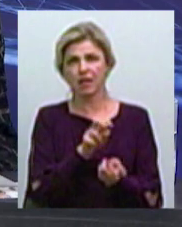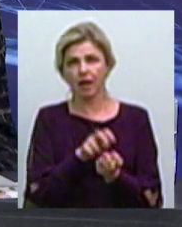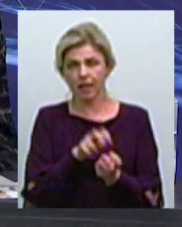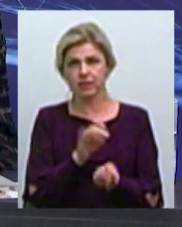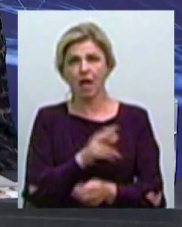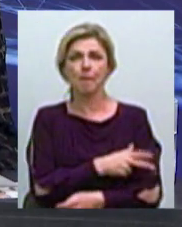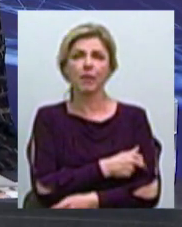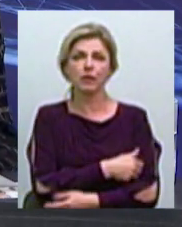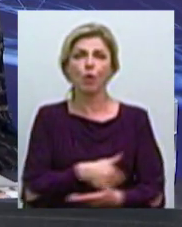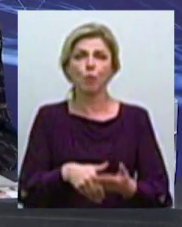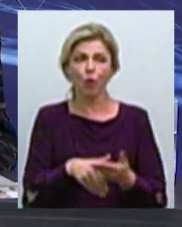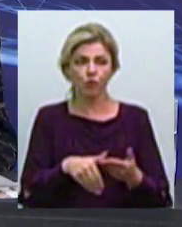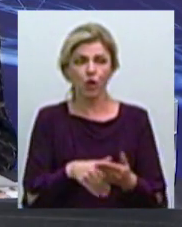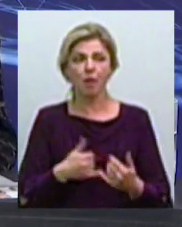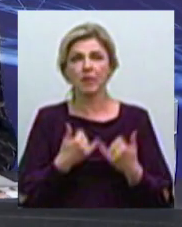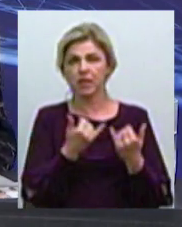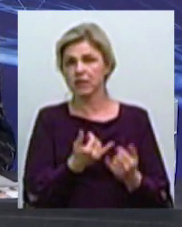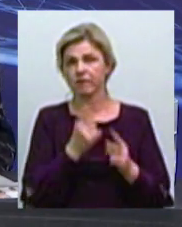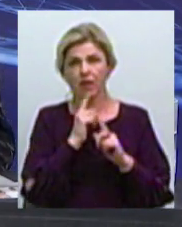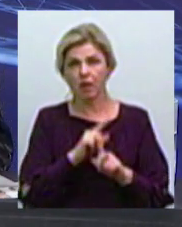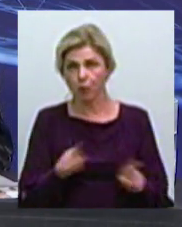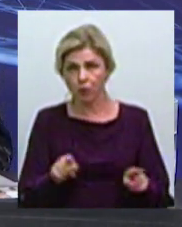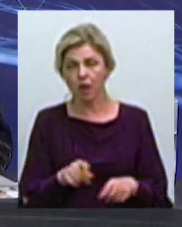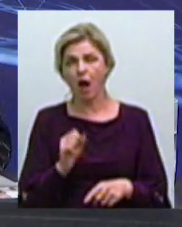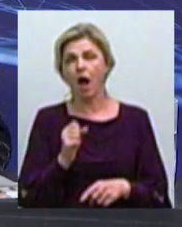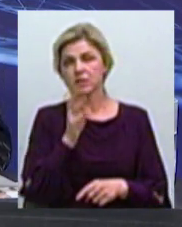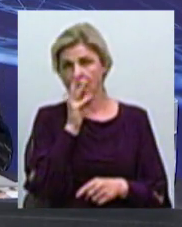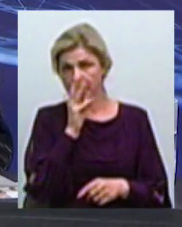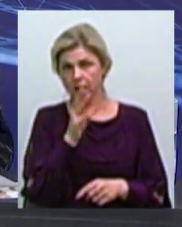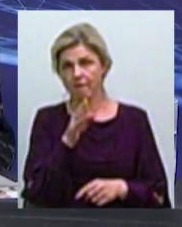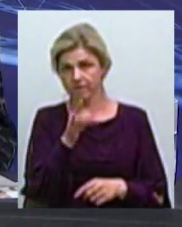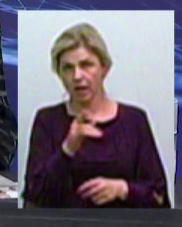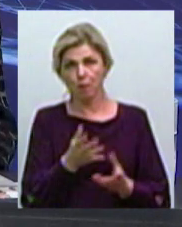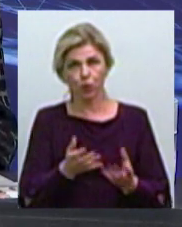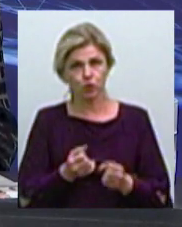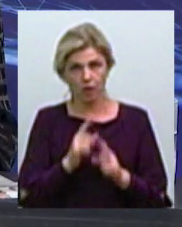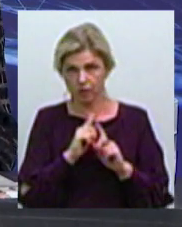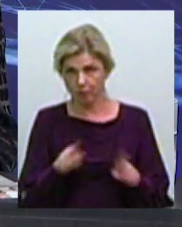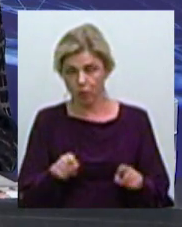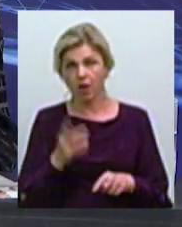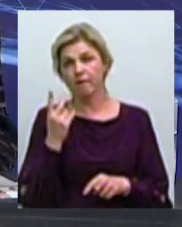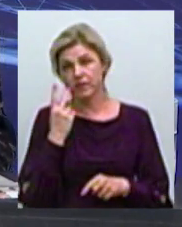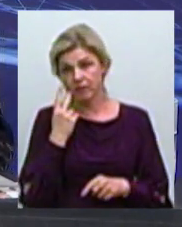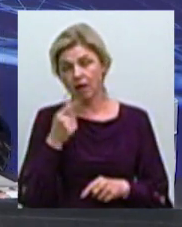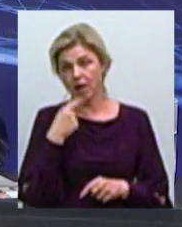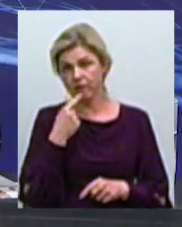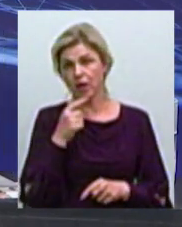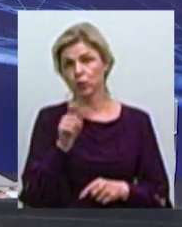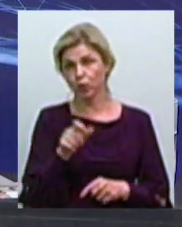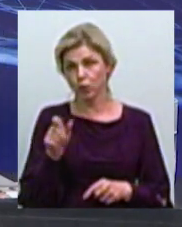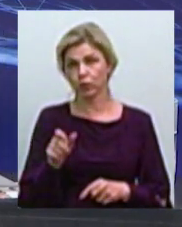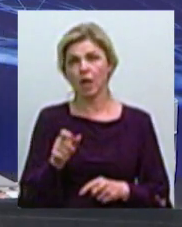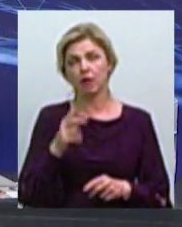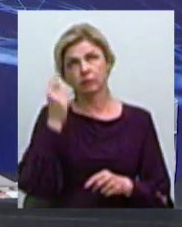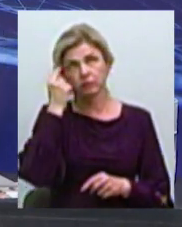помощь в случае необходимости вам предоставлена не будет, понимаете? А еще и зарплату вы получать не будете. То есть всегда говорят, и люди, в общем-то, строят